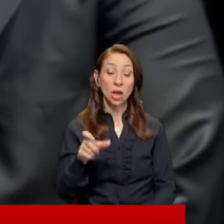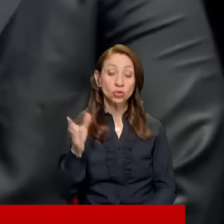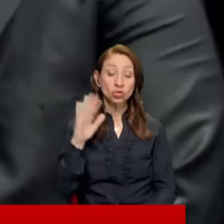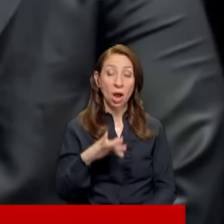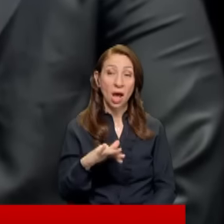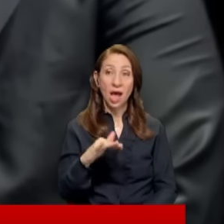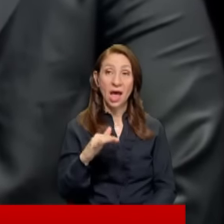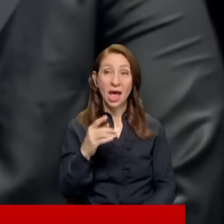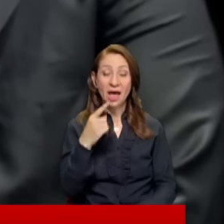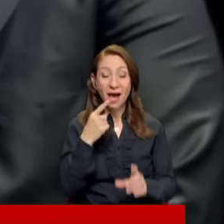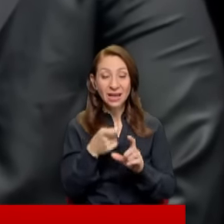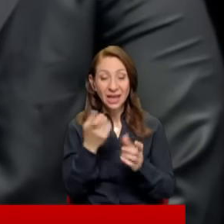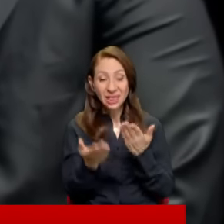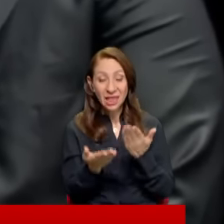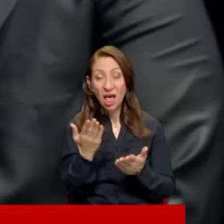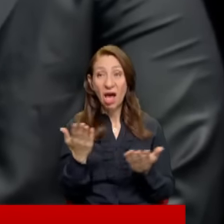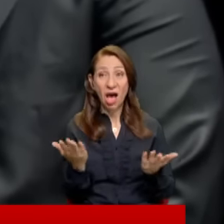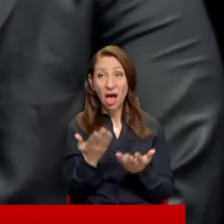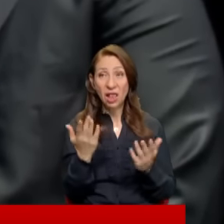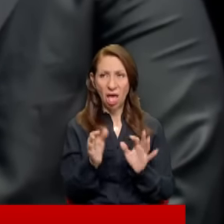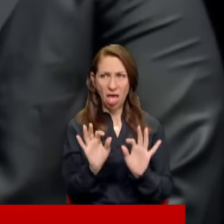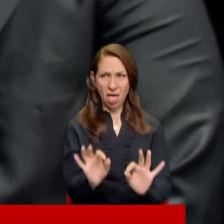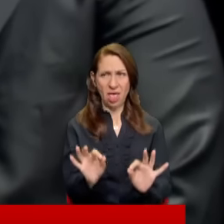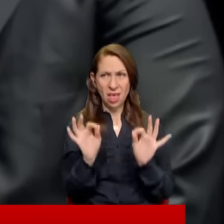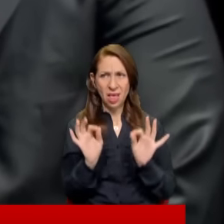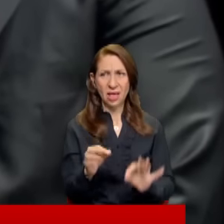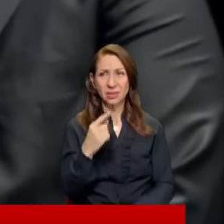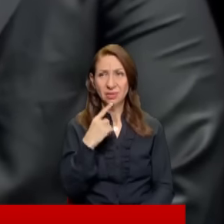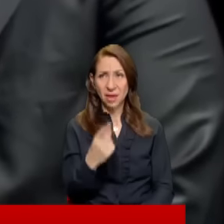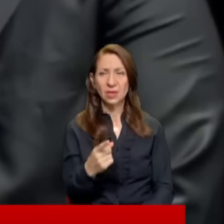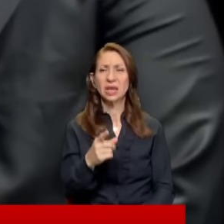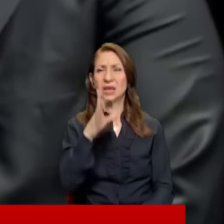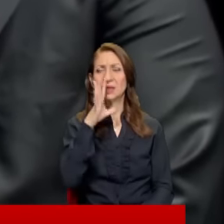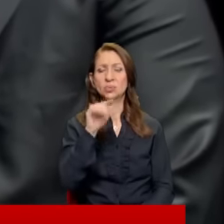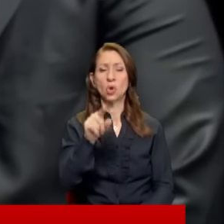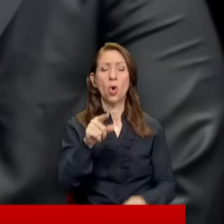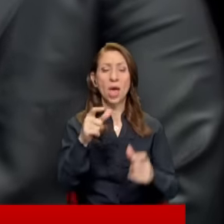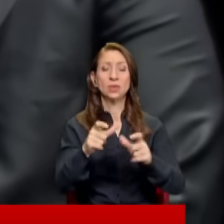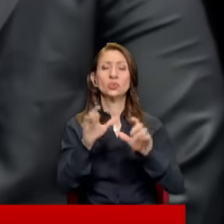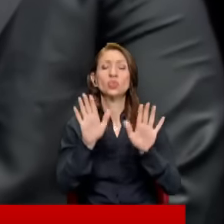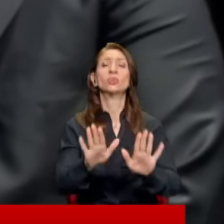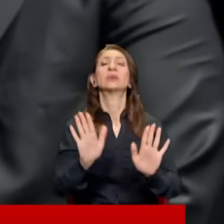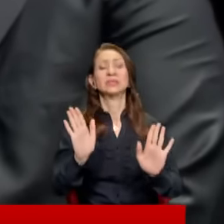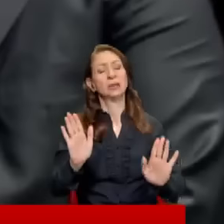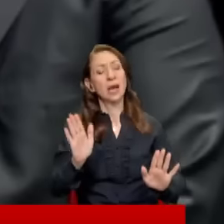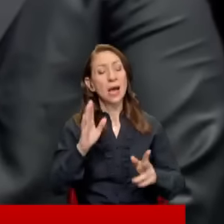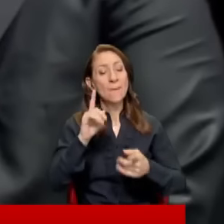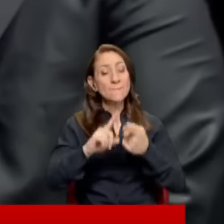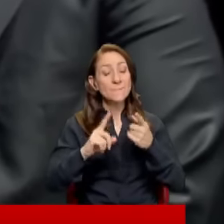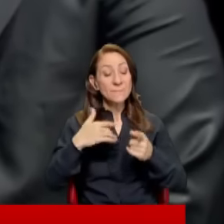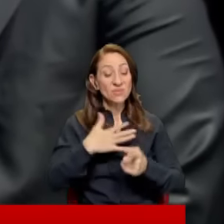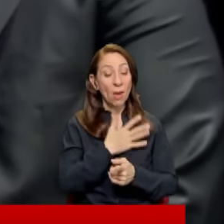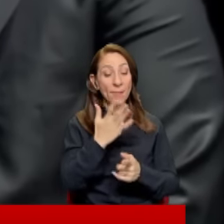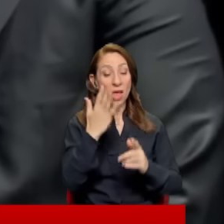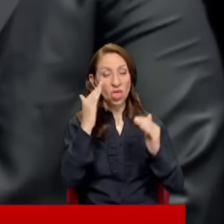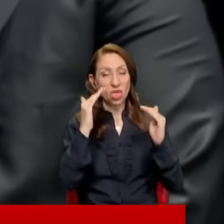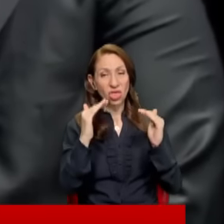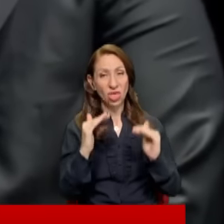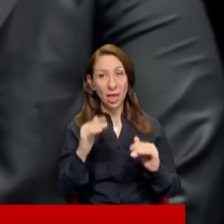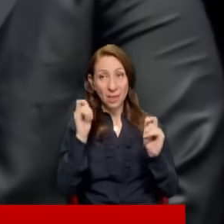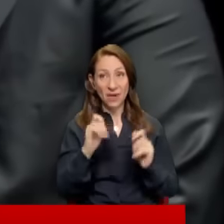sonraki ankette hala yerinde sayıyorsa kimseyi o yerde tutmam partiyi aşağı çeken